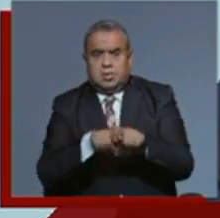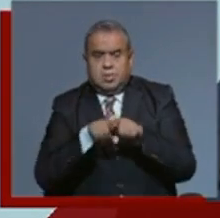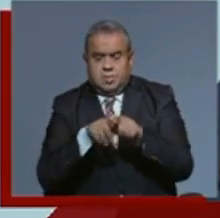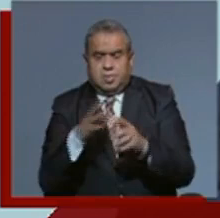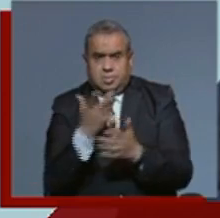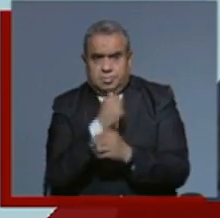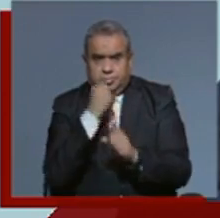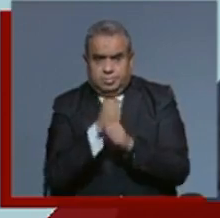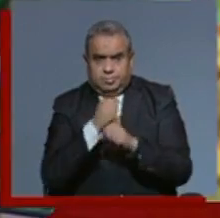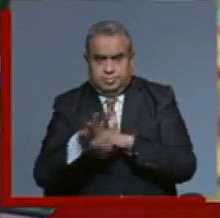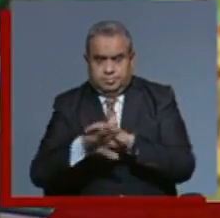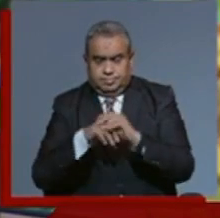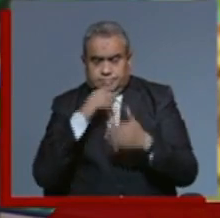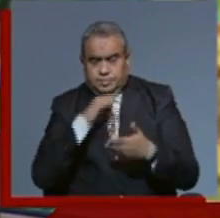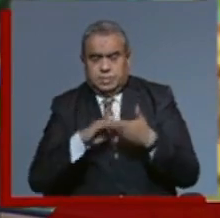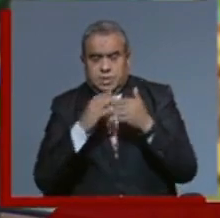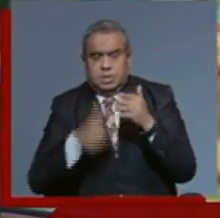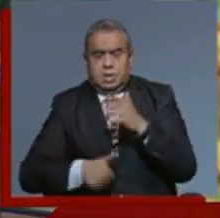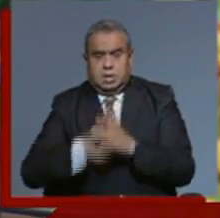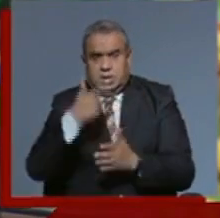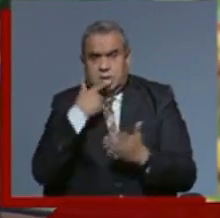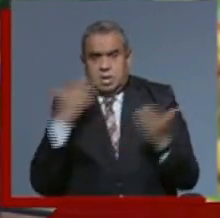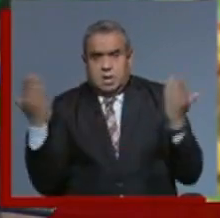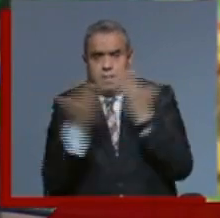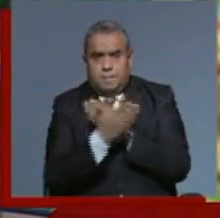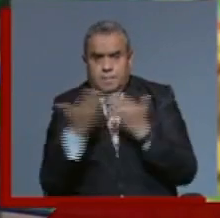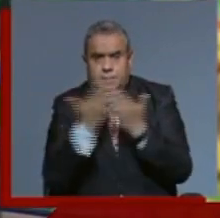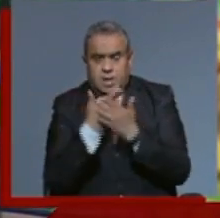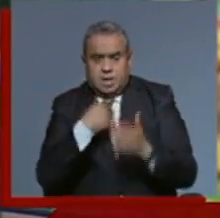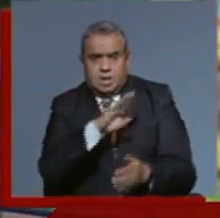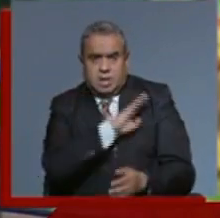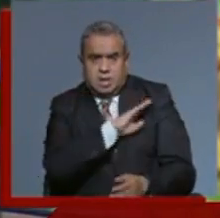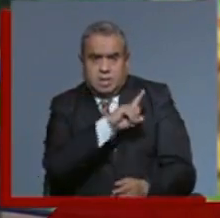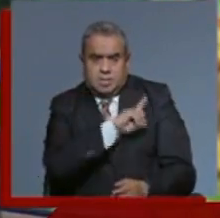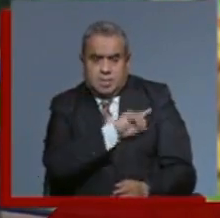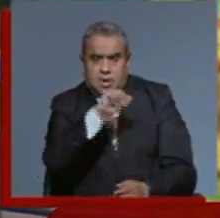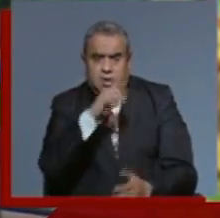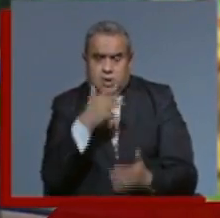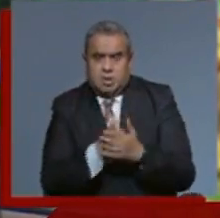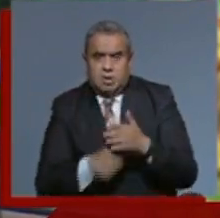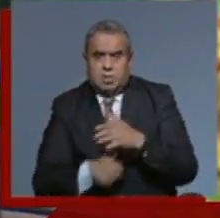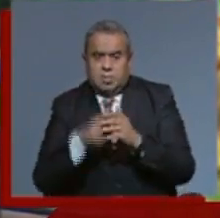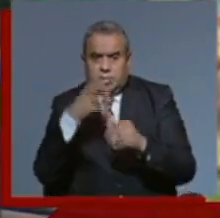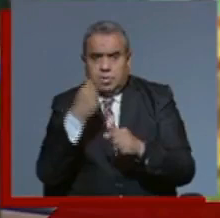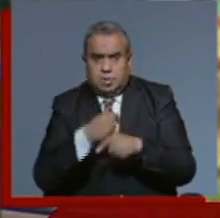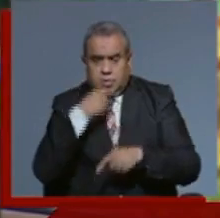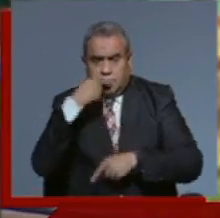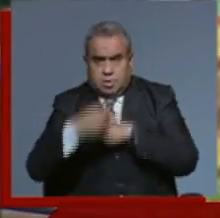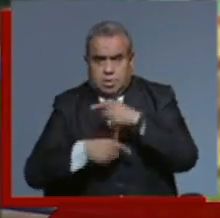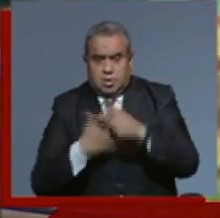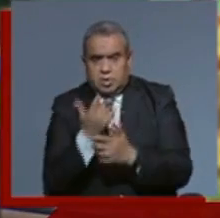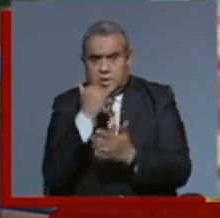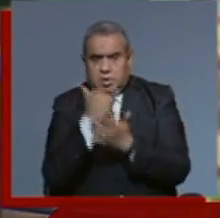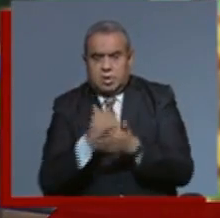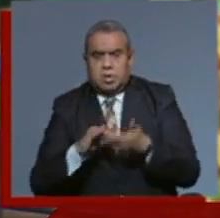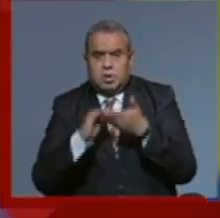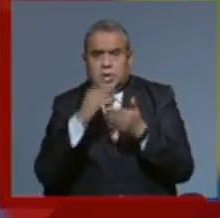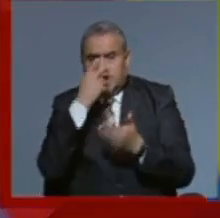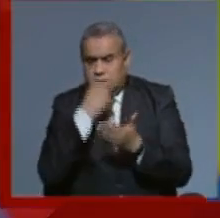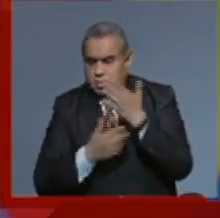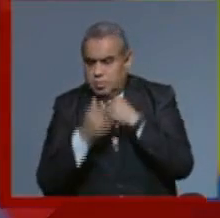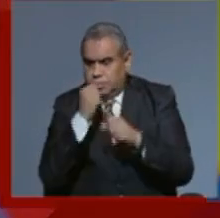المنفعة المتبادلة، فجمهوريتنا ولمدة طويلة كانت تعيش في